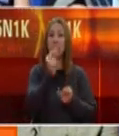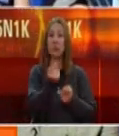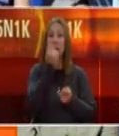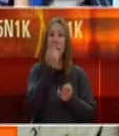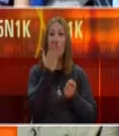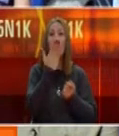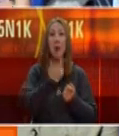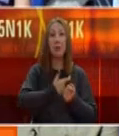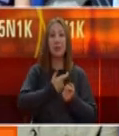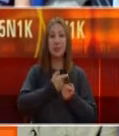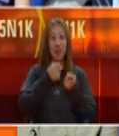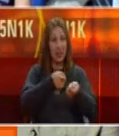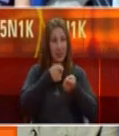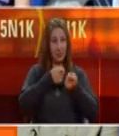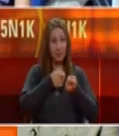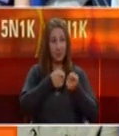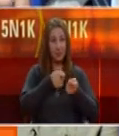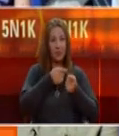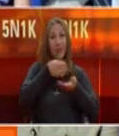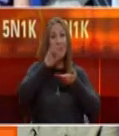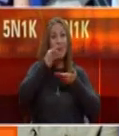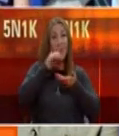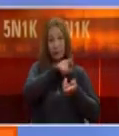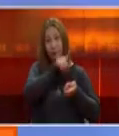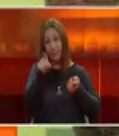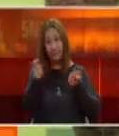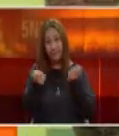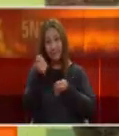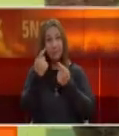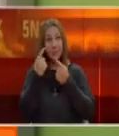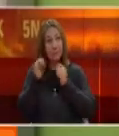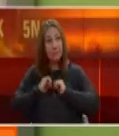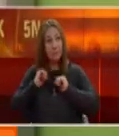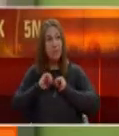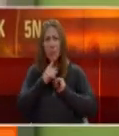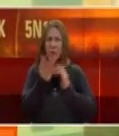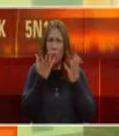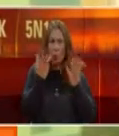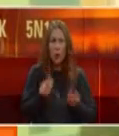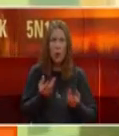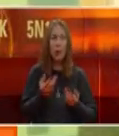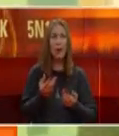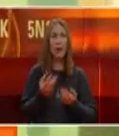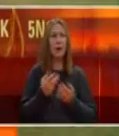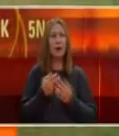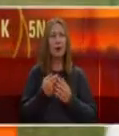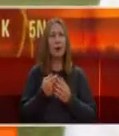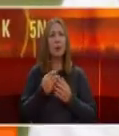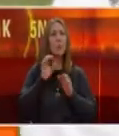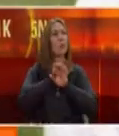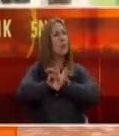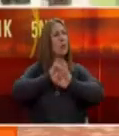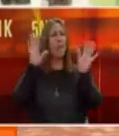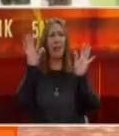öğrencimizi biz eğitim aldık. Bunlardan 24'ü kafede uygulamalı eğitime geçiş yaptılar. Nasıl oluyor tepkiler genelde? yani